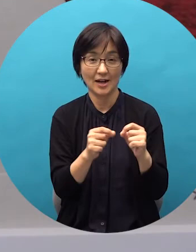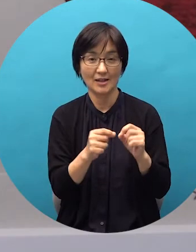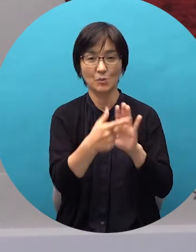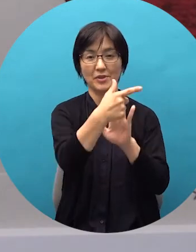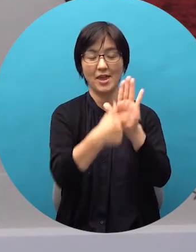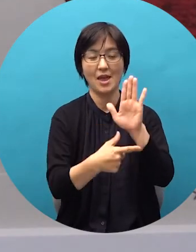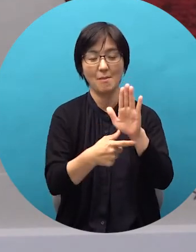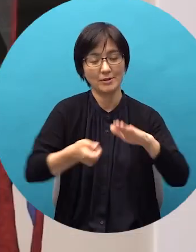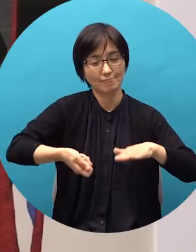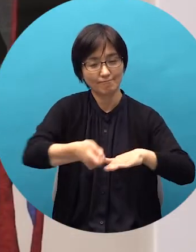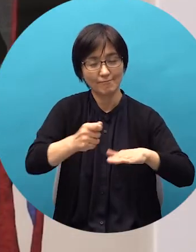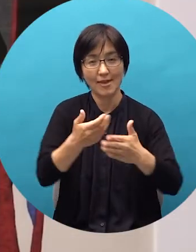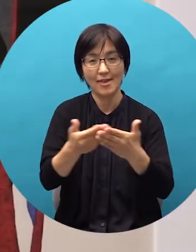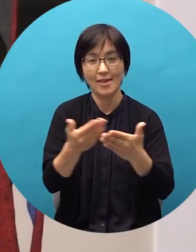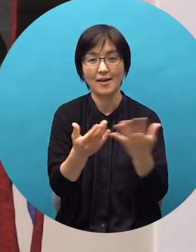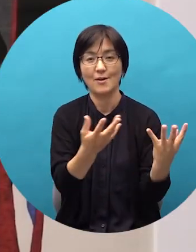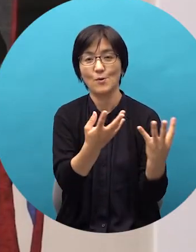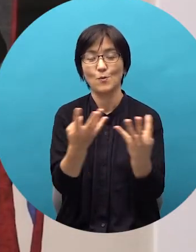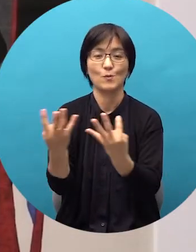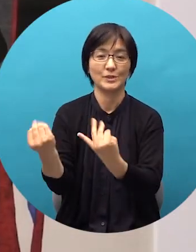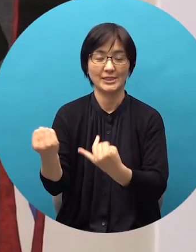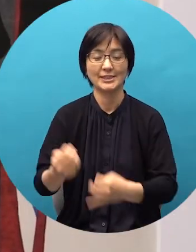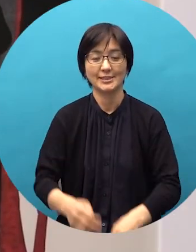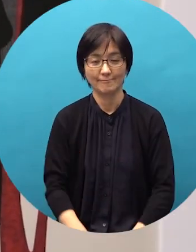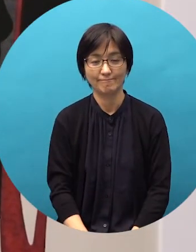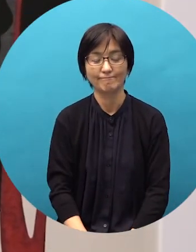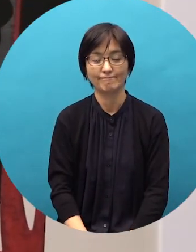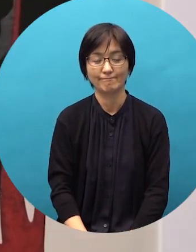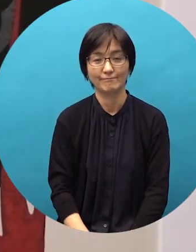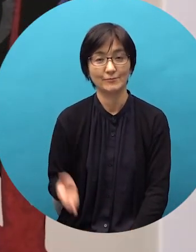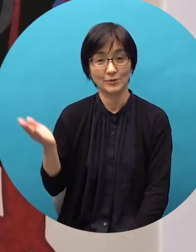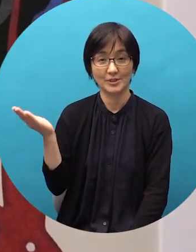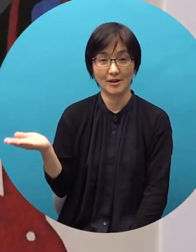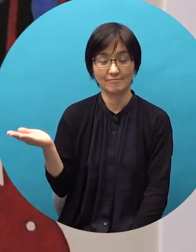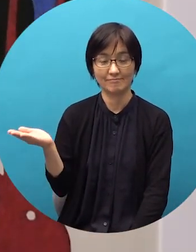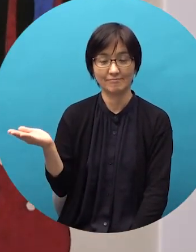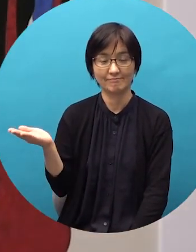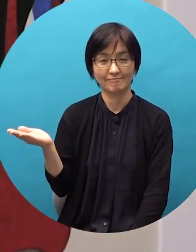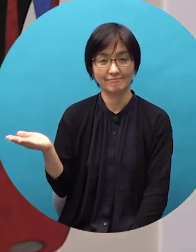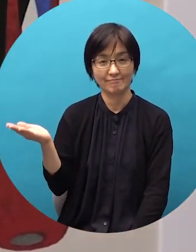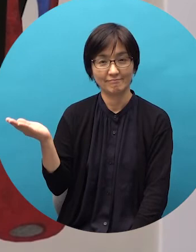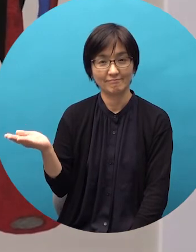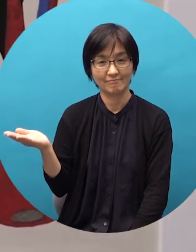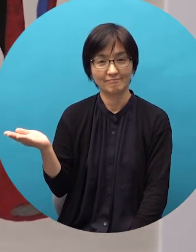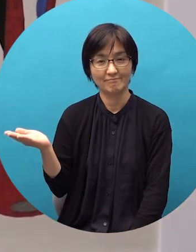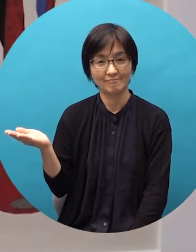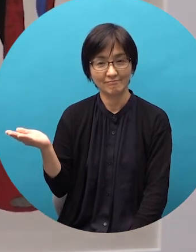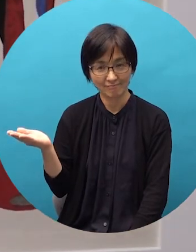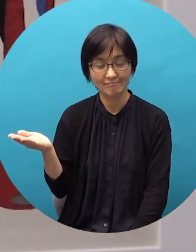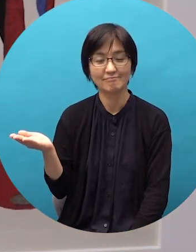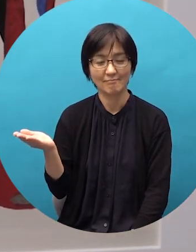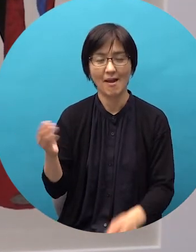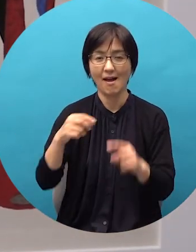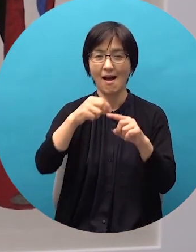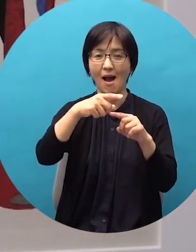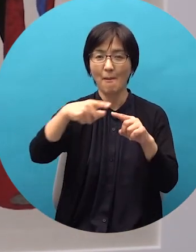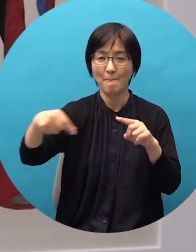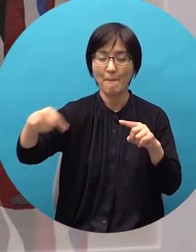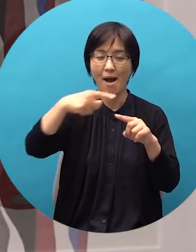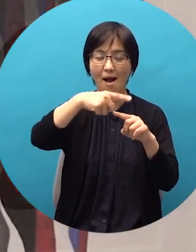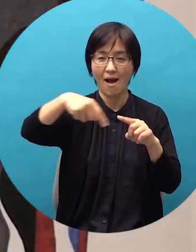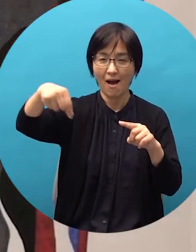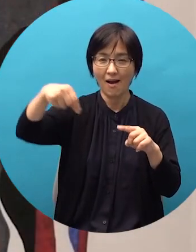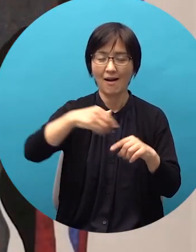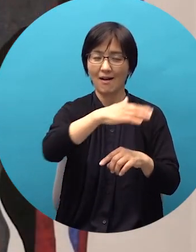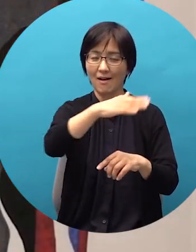なものをですね、テーマに作品をたくさん制作しています。でこのラディッシュを描いたさざ波もその一つで、面白